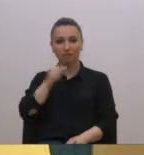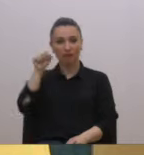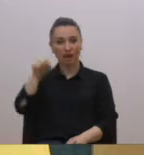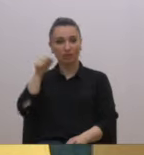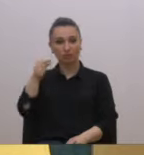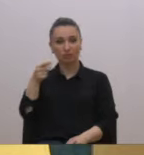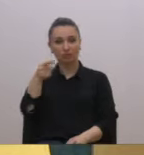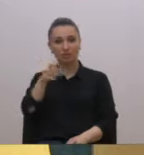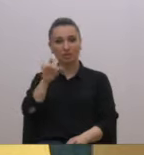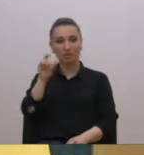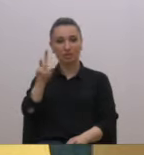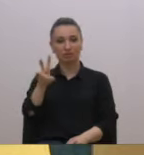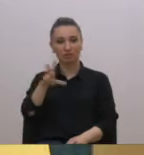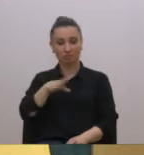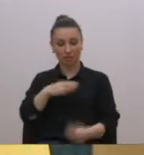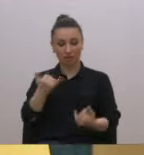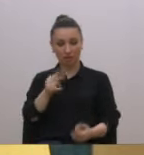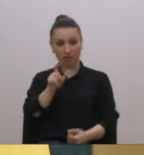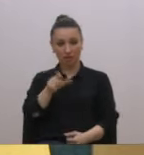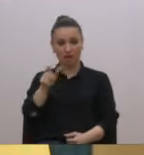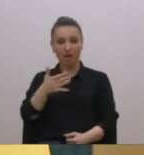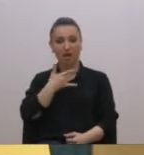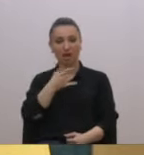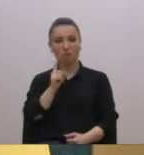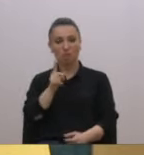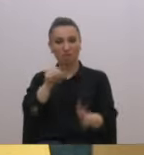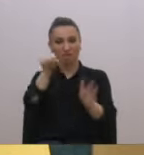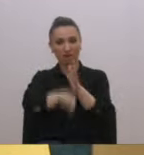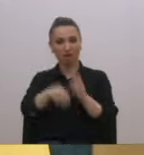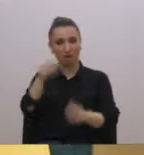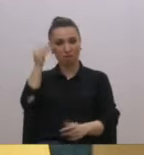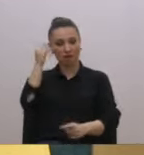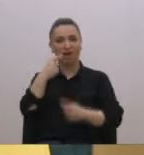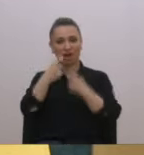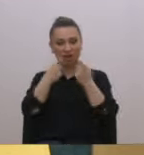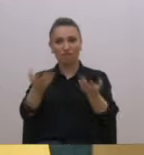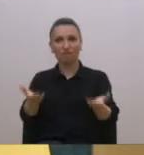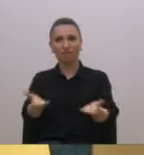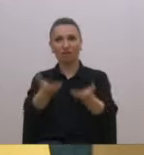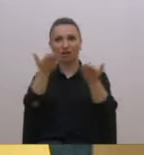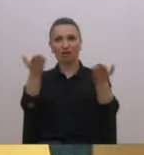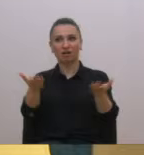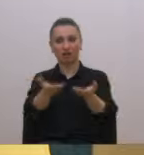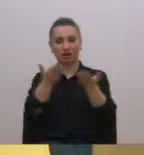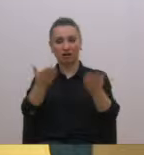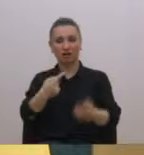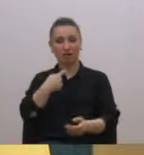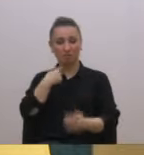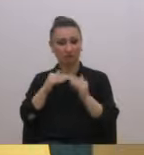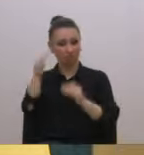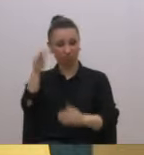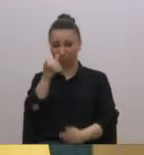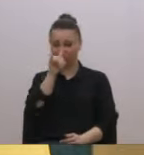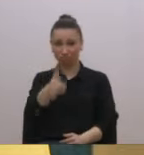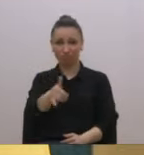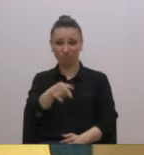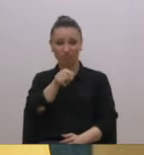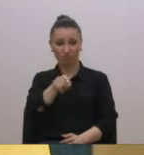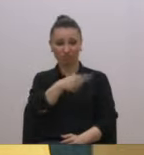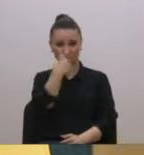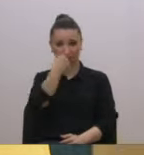ეზროდა ზარბაზანს და დღეს ის ადამიანი იმუქრება მკვლელობით. იყვირეთ, იყვირეთ, ამით ვერაფერს ვერ გადაფარავთ. დიახ, აი საღარც